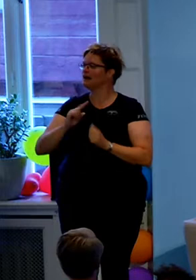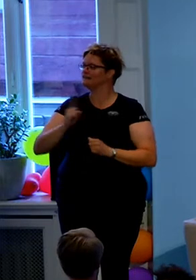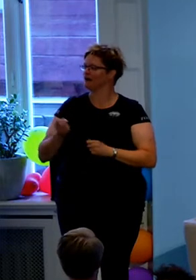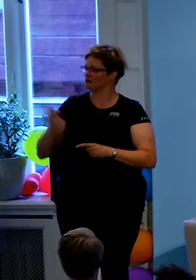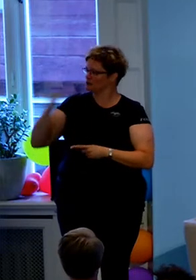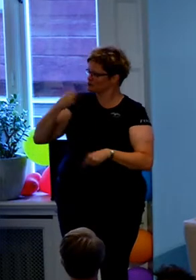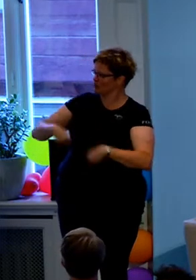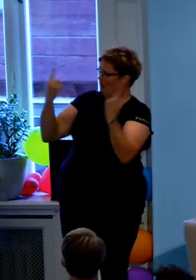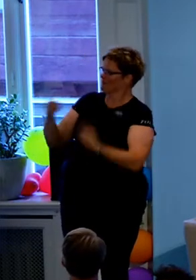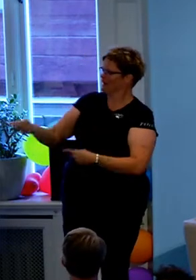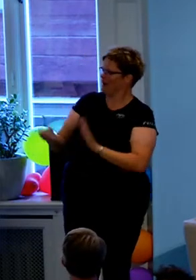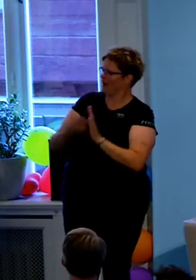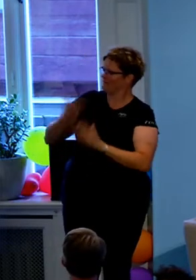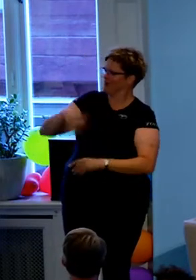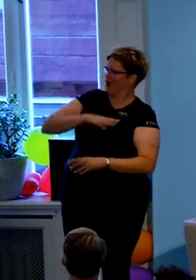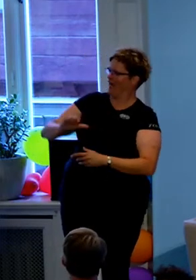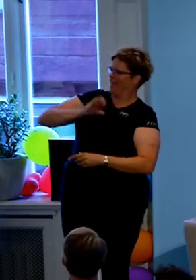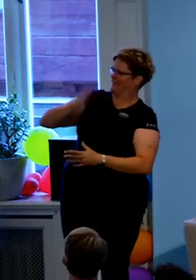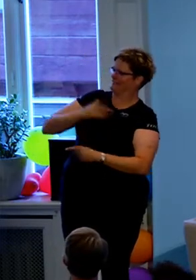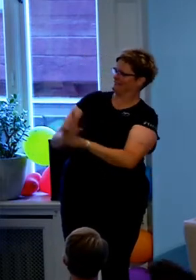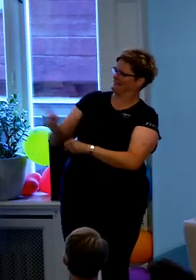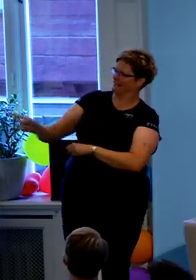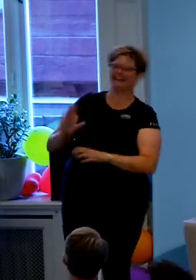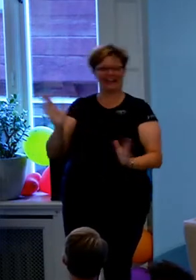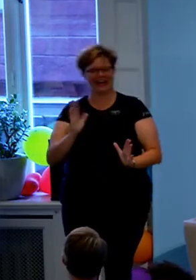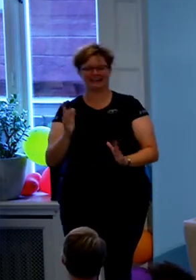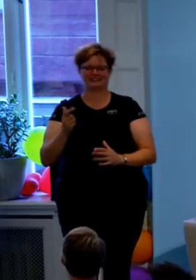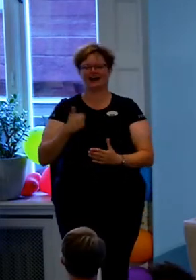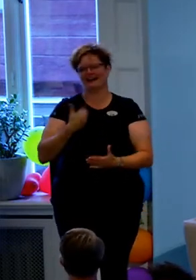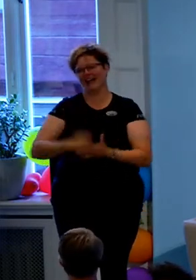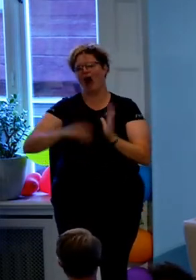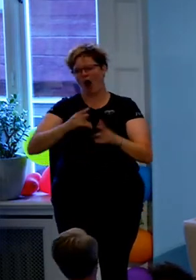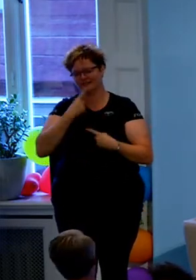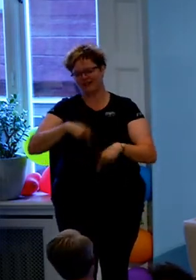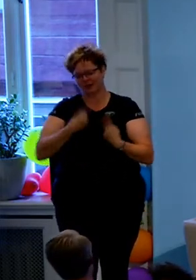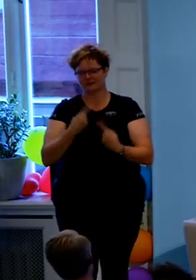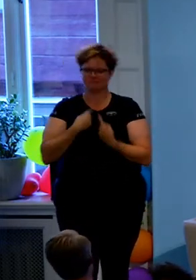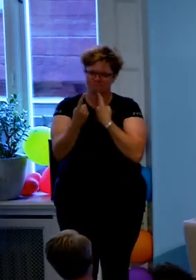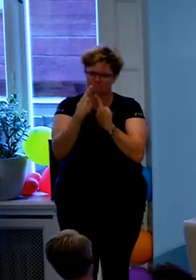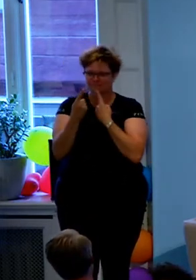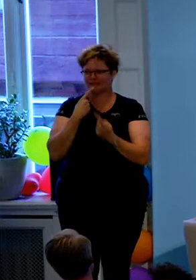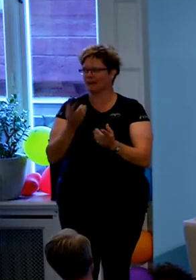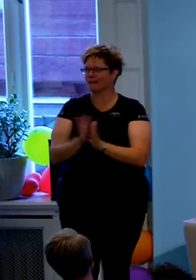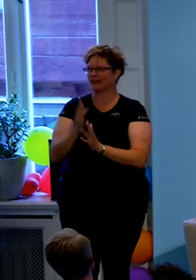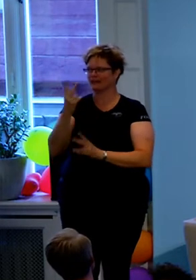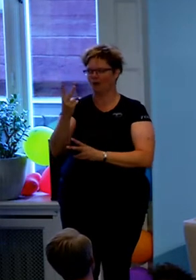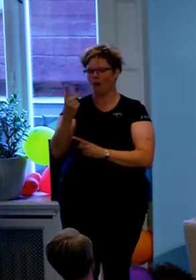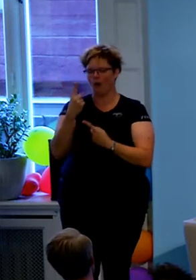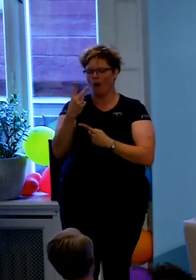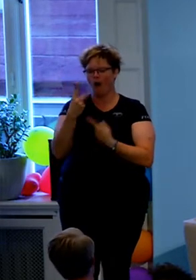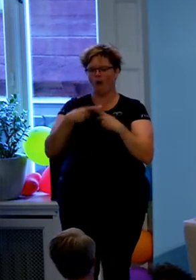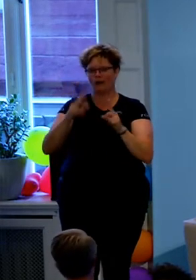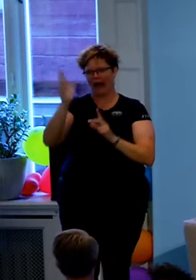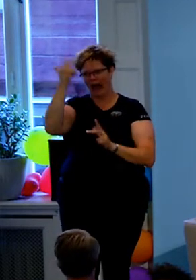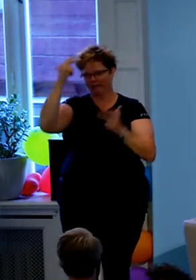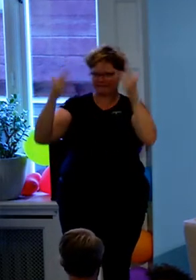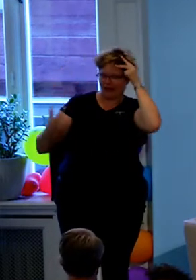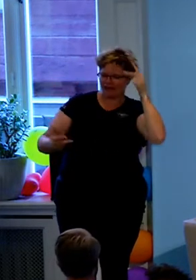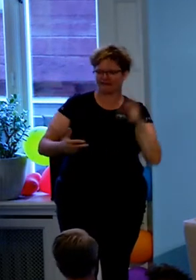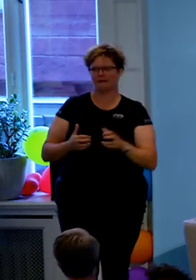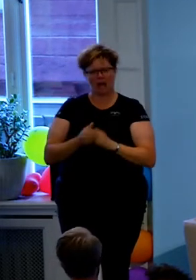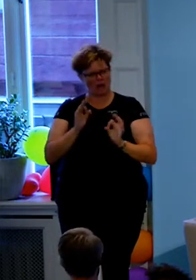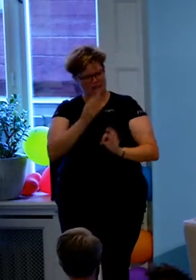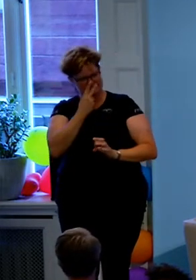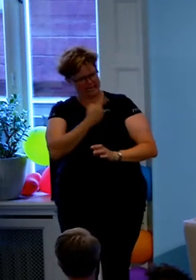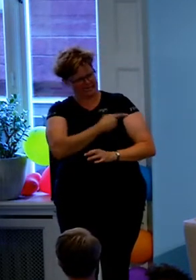kom jag till det. Du sa upp dig för du ville ha egen tid. Nej, men då hade jag redan gjort det. Så att ja. Jag gick och pratade med dem med 2 hattar på mig. Ja. Men hur ser ni